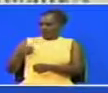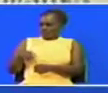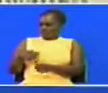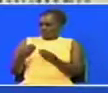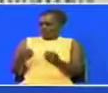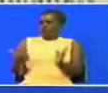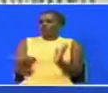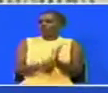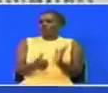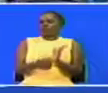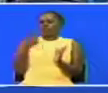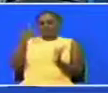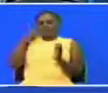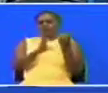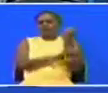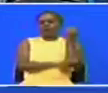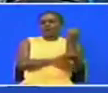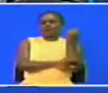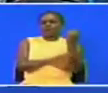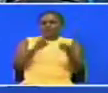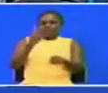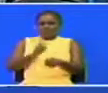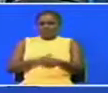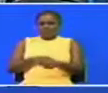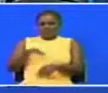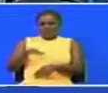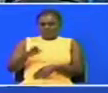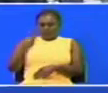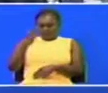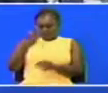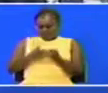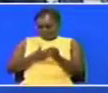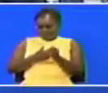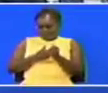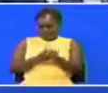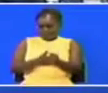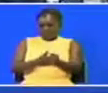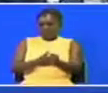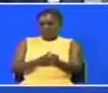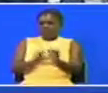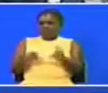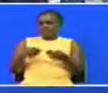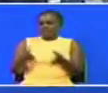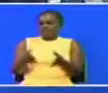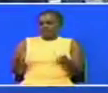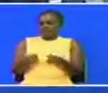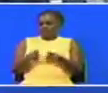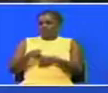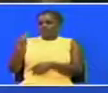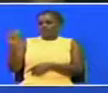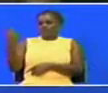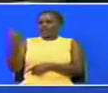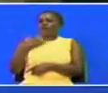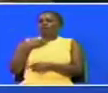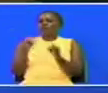problem for the sake of this country. Palemfo anatarajiwa kutoa mwongozo haswa katika uchaguzi ujao, huku Kenya ikijaribu